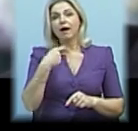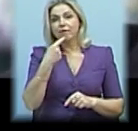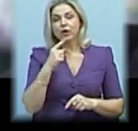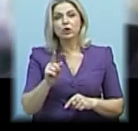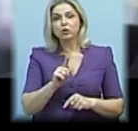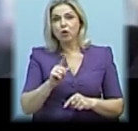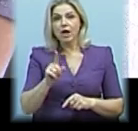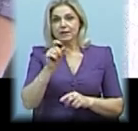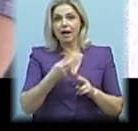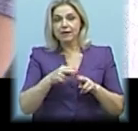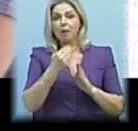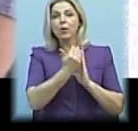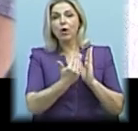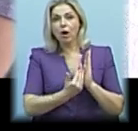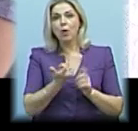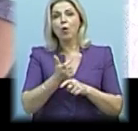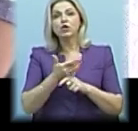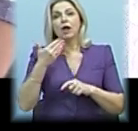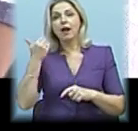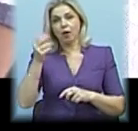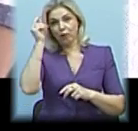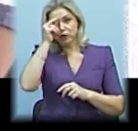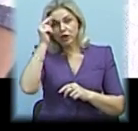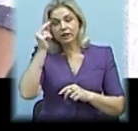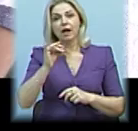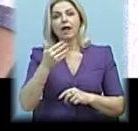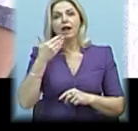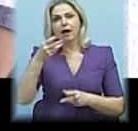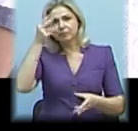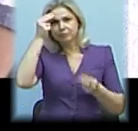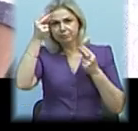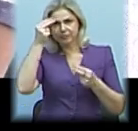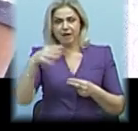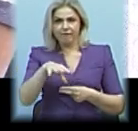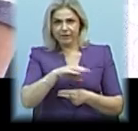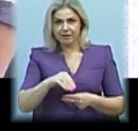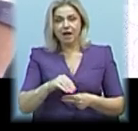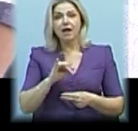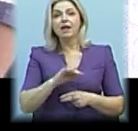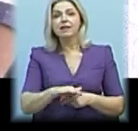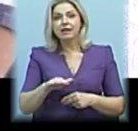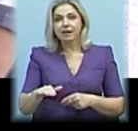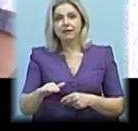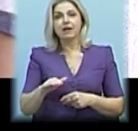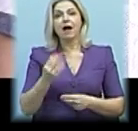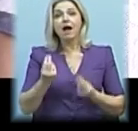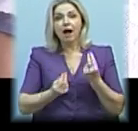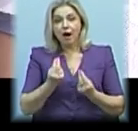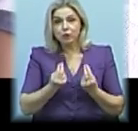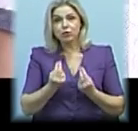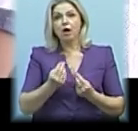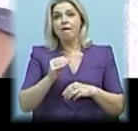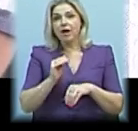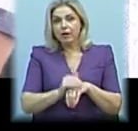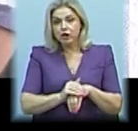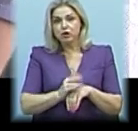за вказаною програмою дуже легко вчитися, легко освоюється весь матеріал. Дитина, граючись,